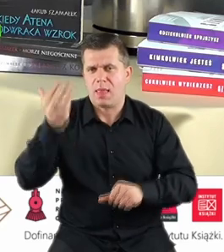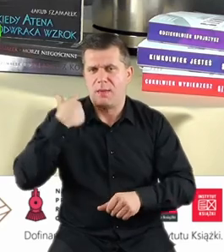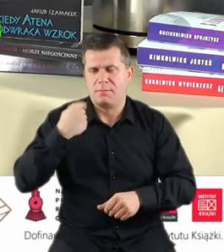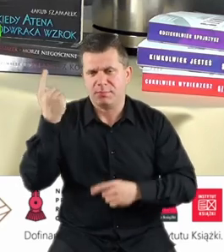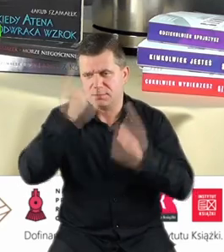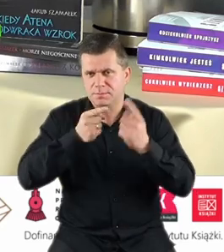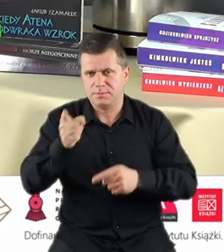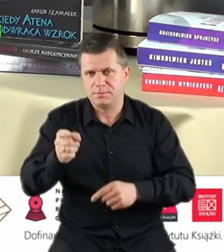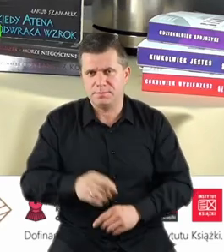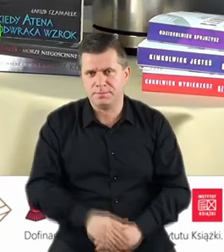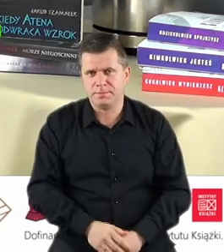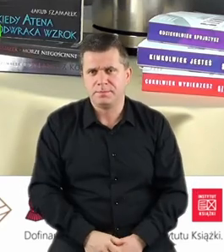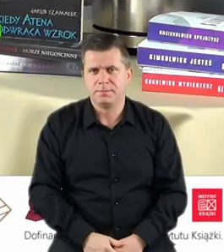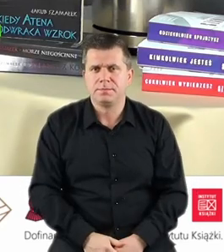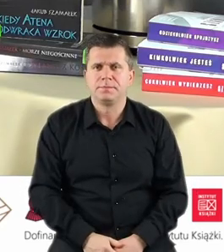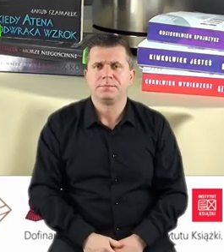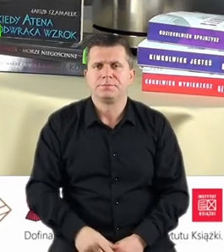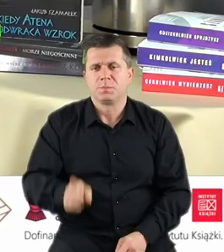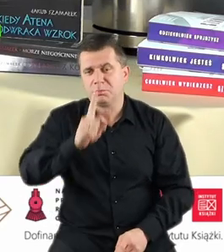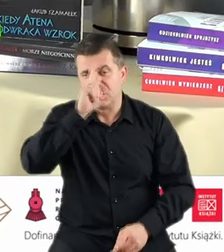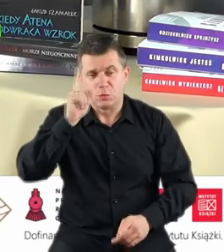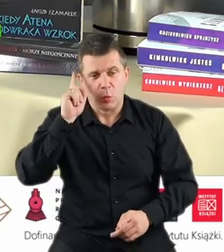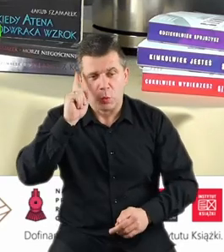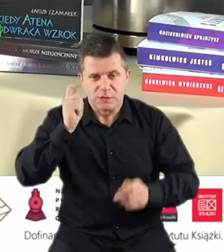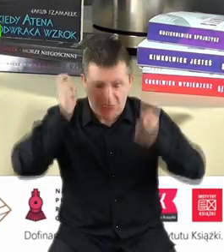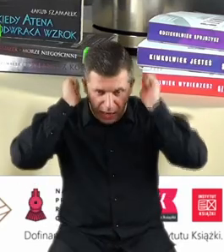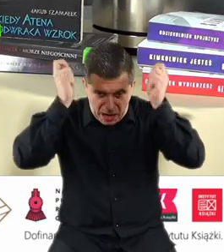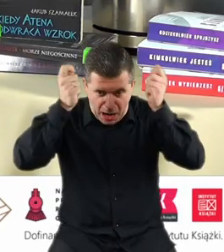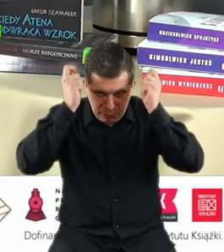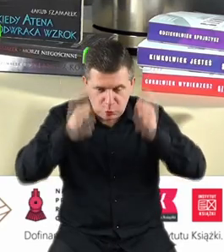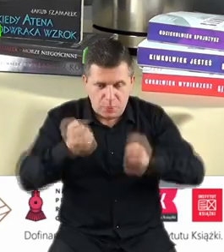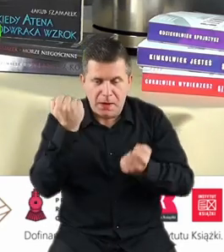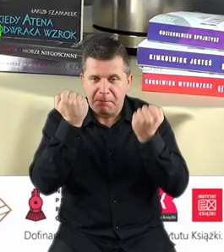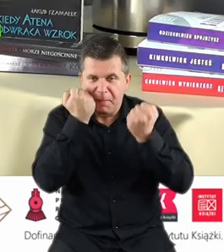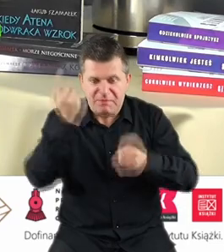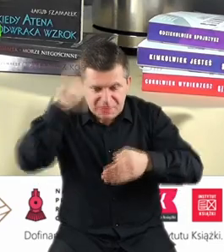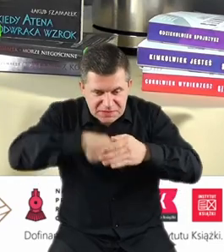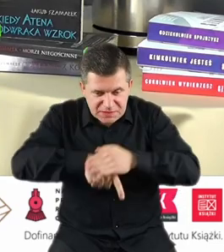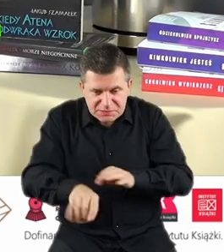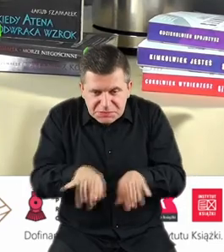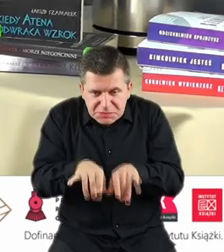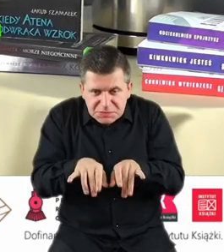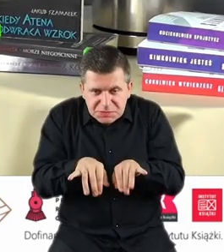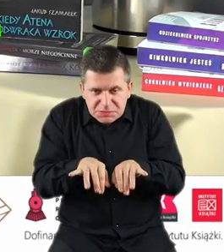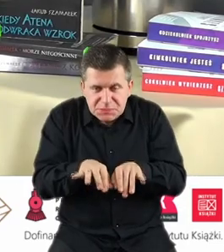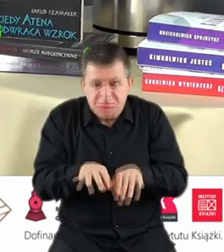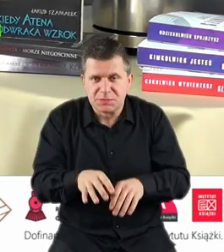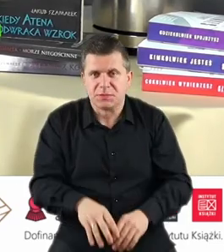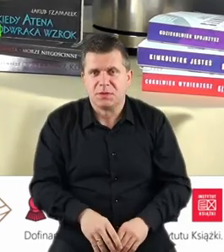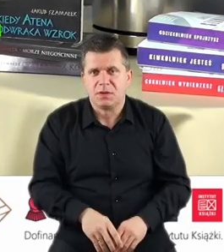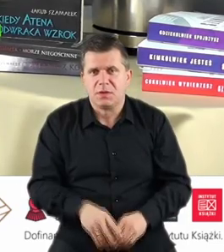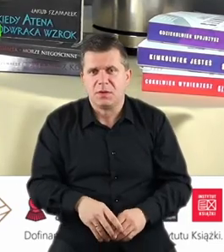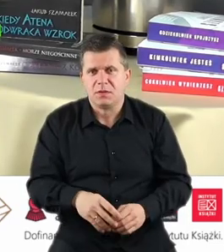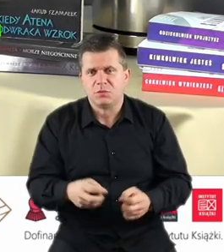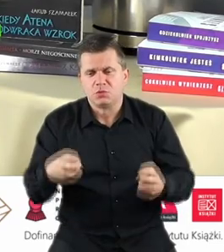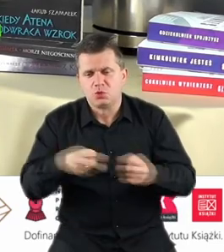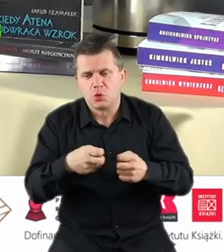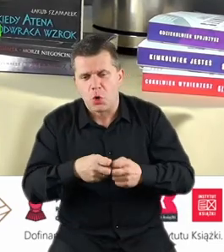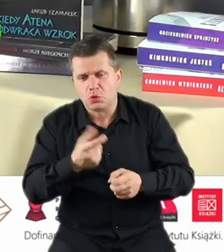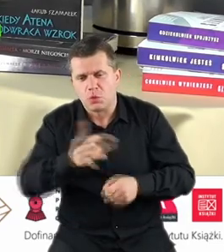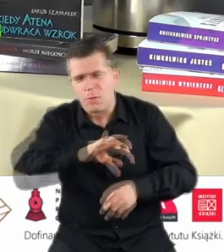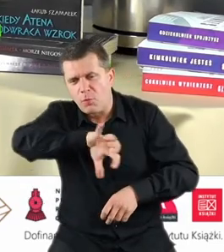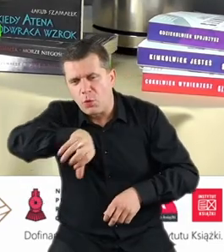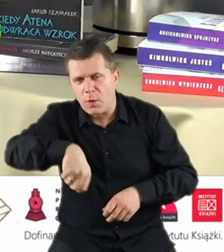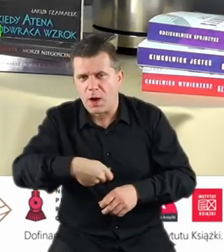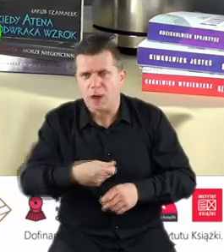z jakimiś ludźmi w kapturach, którzy siedzą w piwnicy i nie wiem, łamują się na jakieś strony, żeby coś z nich